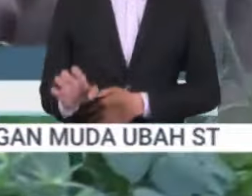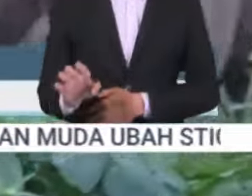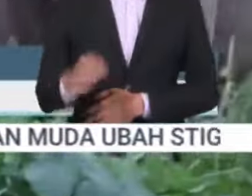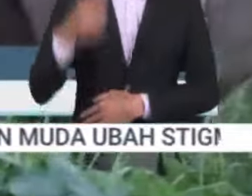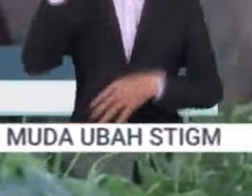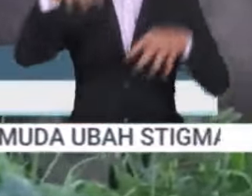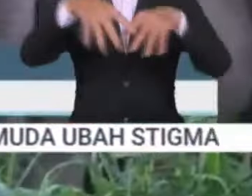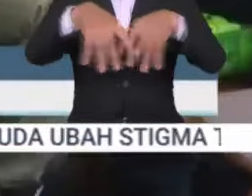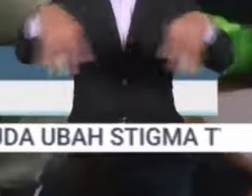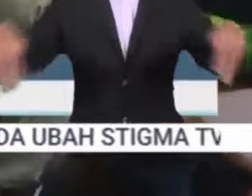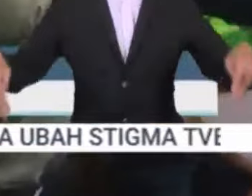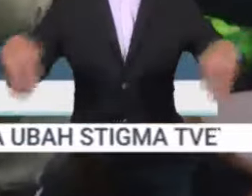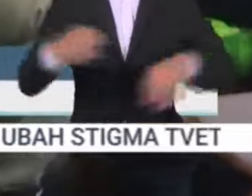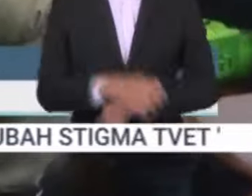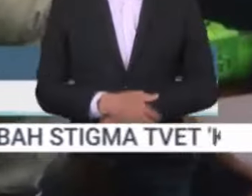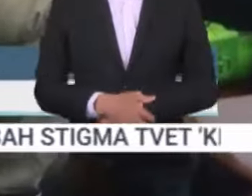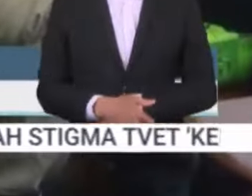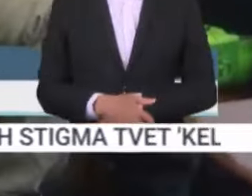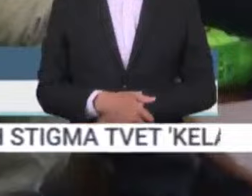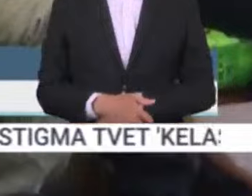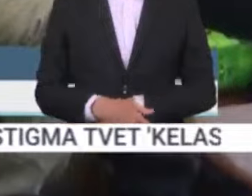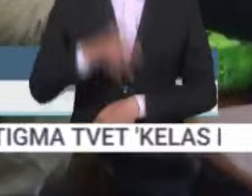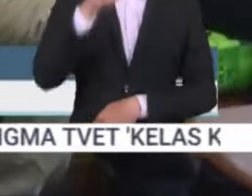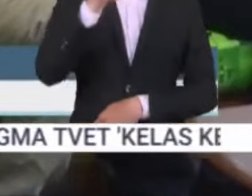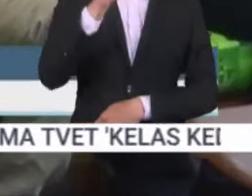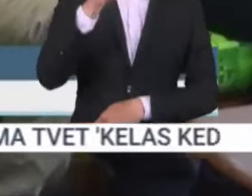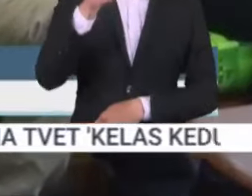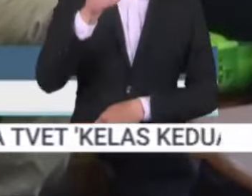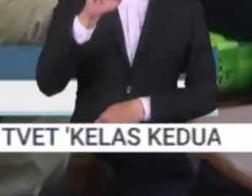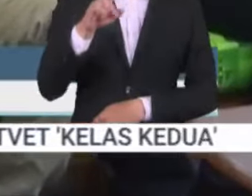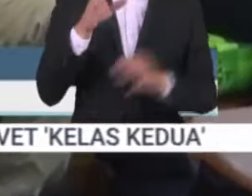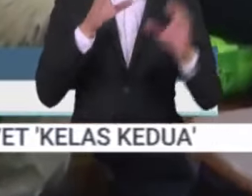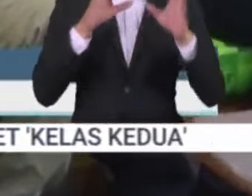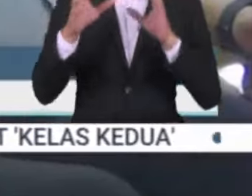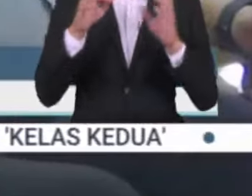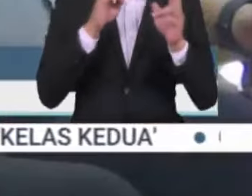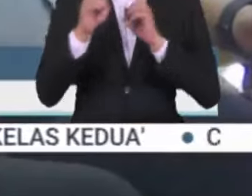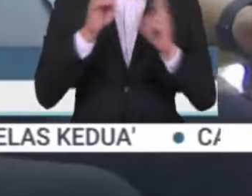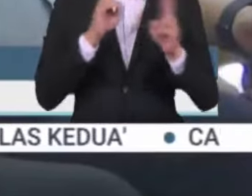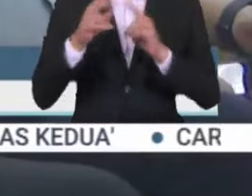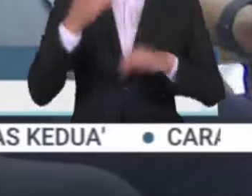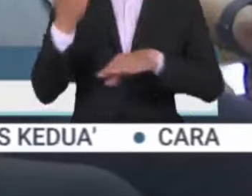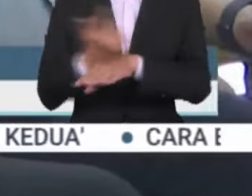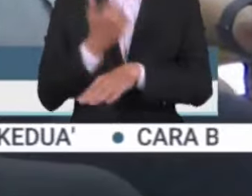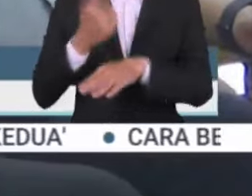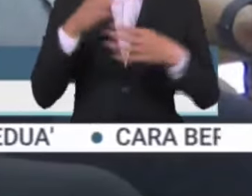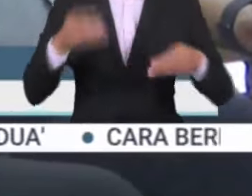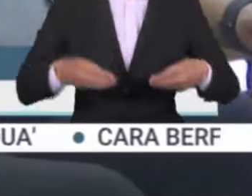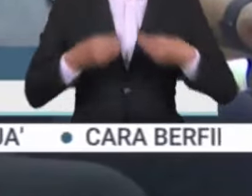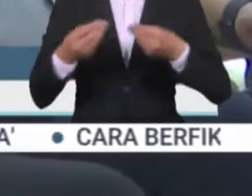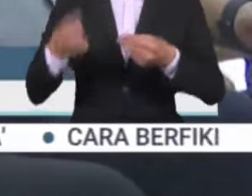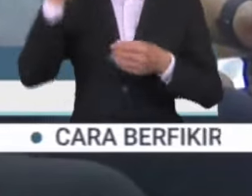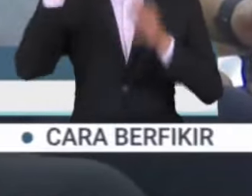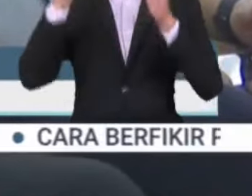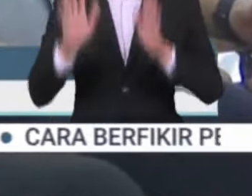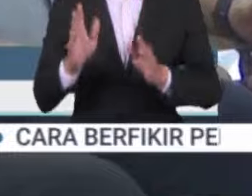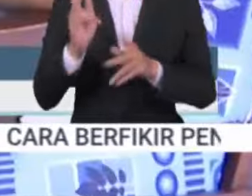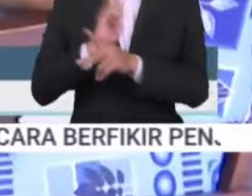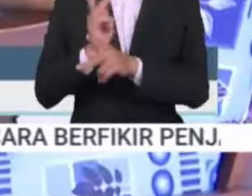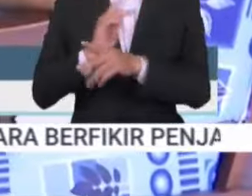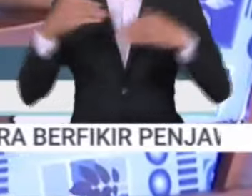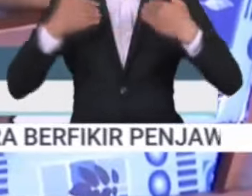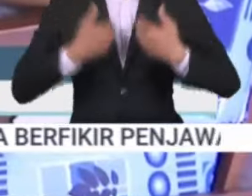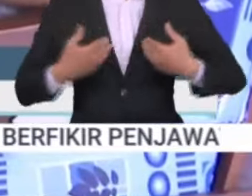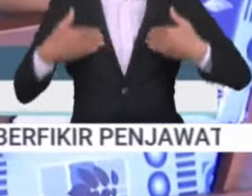secara bersepadu. Pegawai daerah Beluran Roger Apollonius berkata, latihan turut diberi kepada Warden Kehormat Hidupan